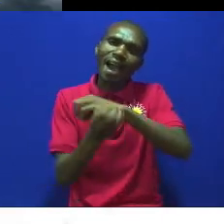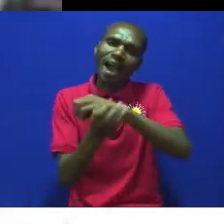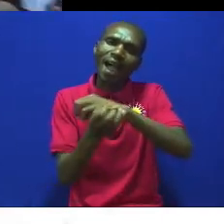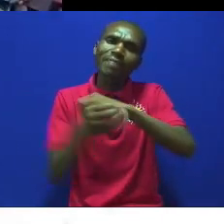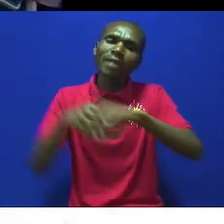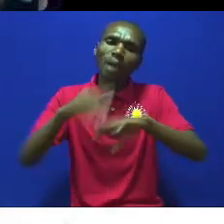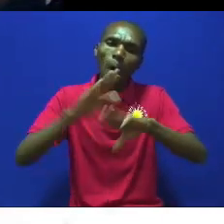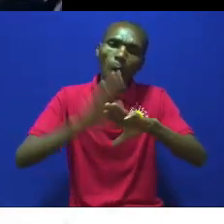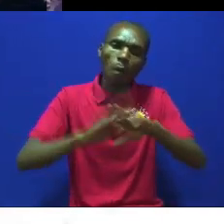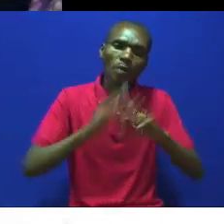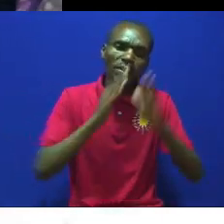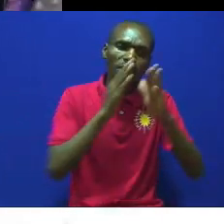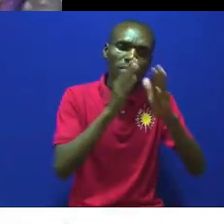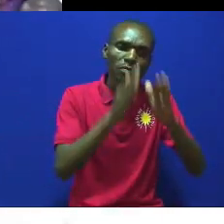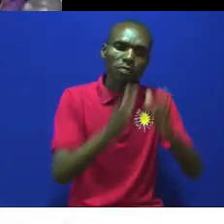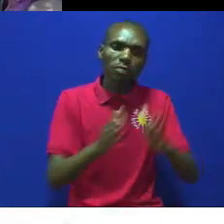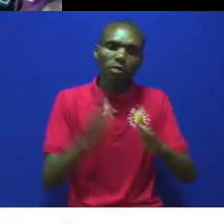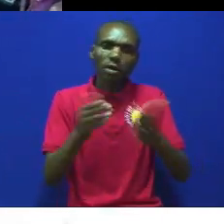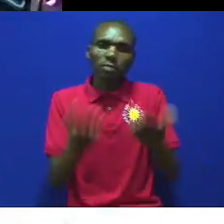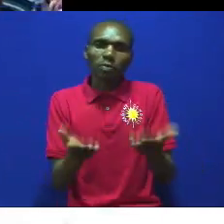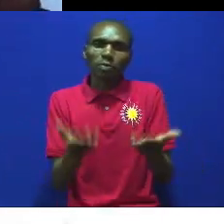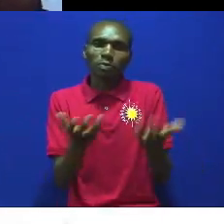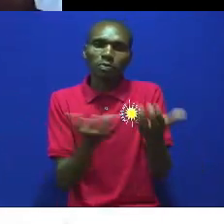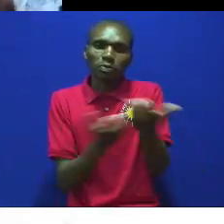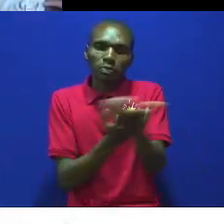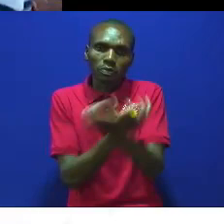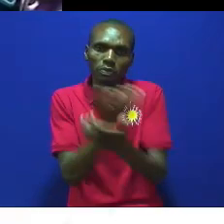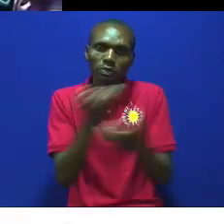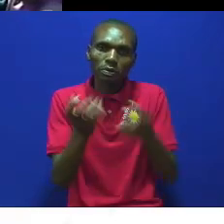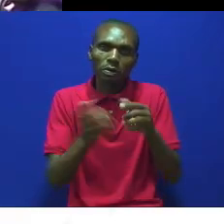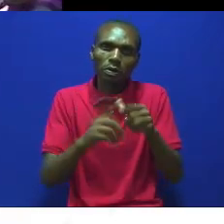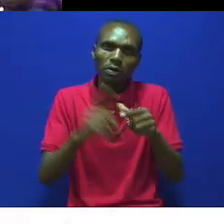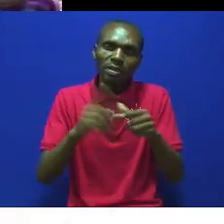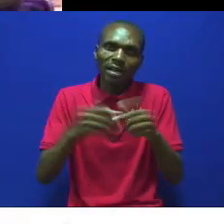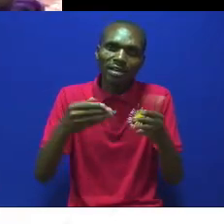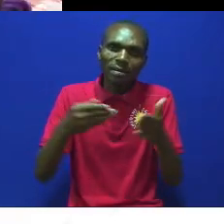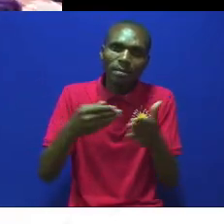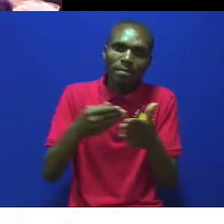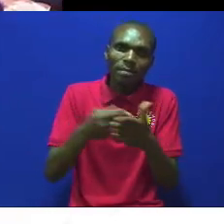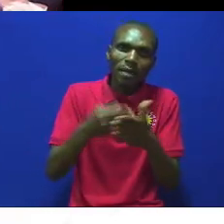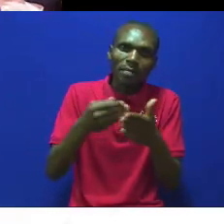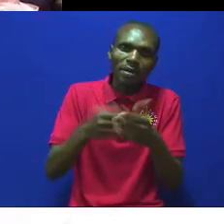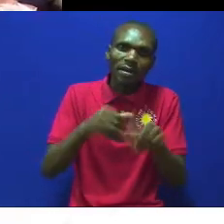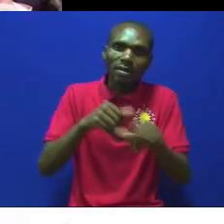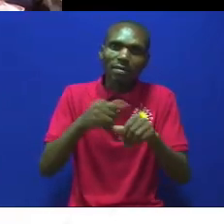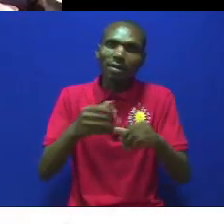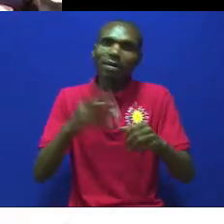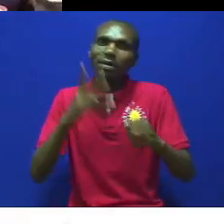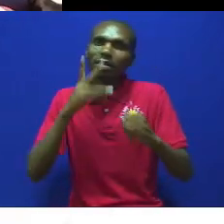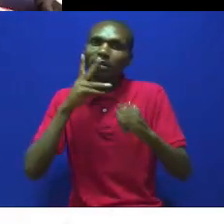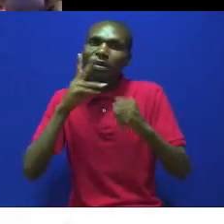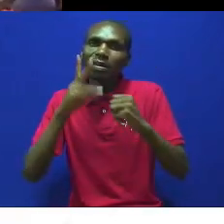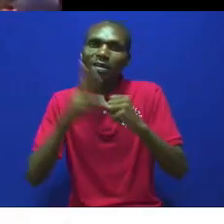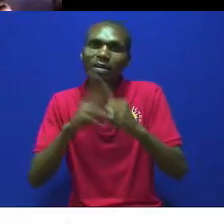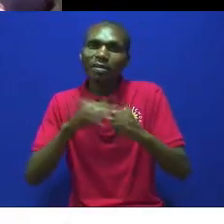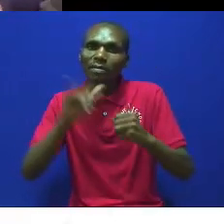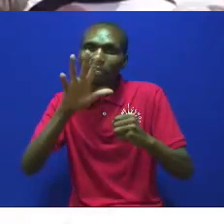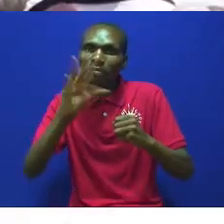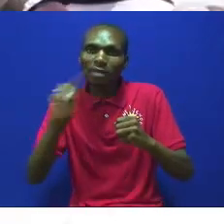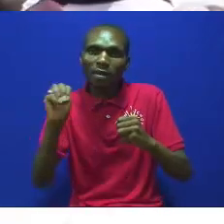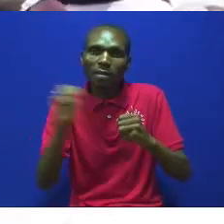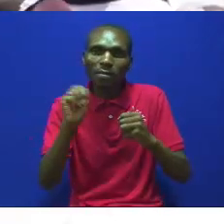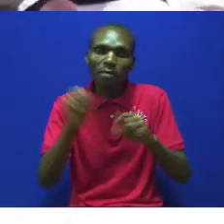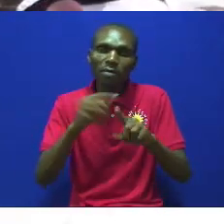mikiranu asoko gorara uchumi. Asaine kiako nyora chidola chimilion chimi kiandane meronge tano. Kuruwa